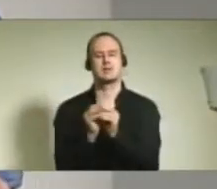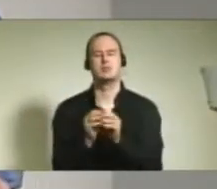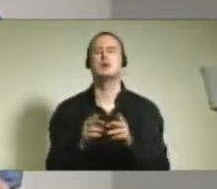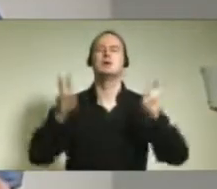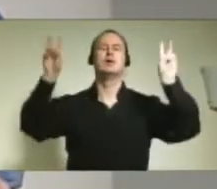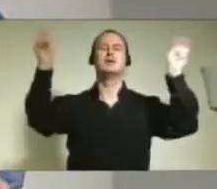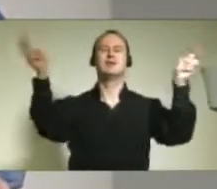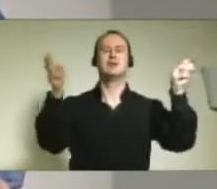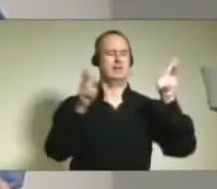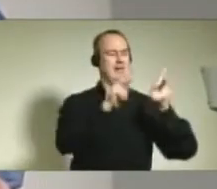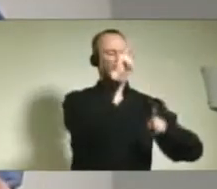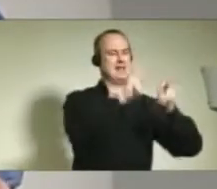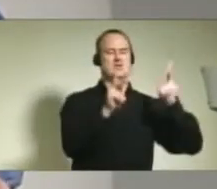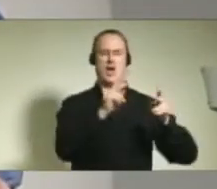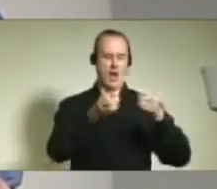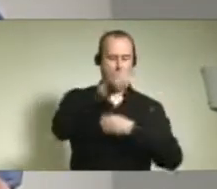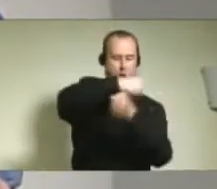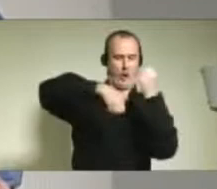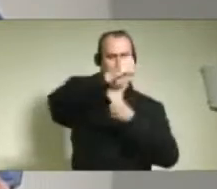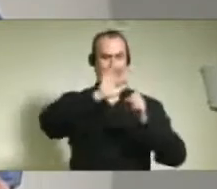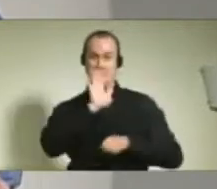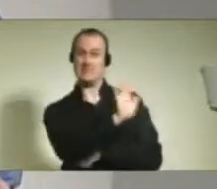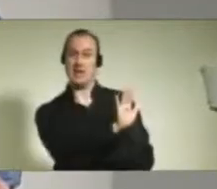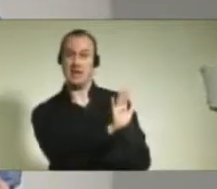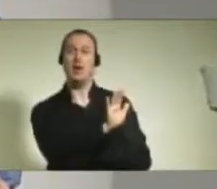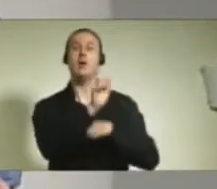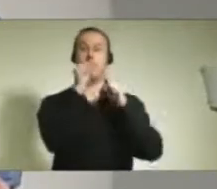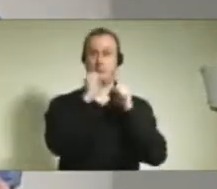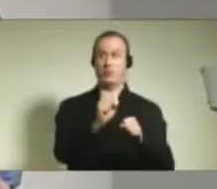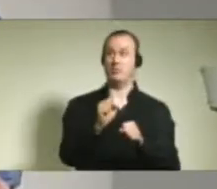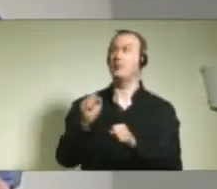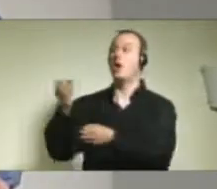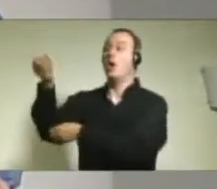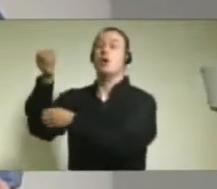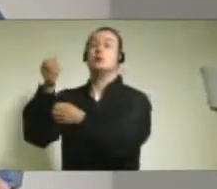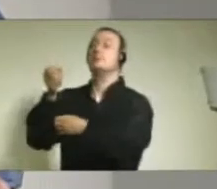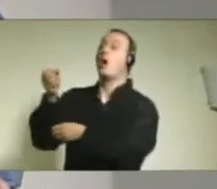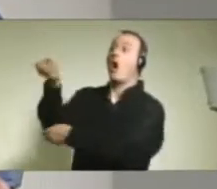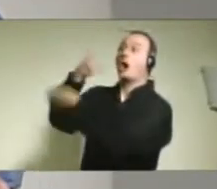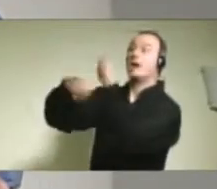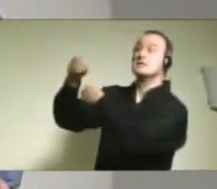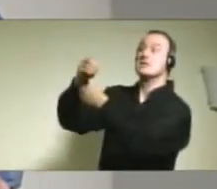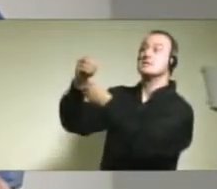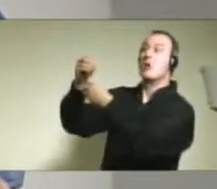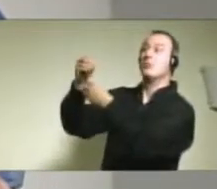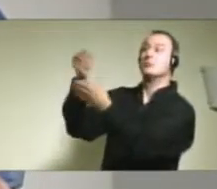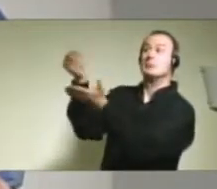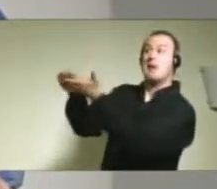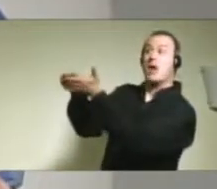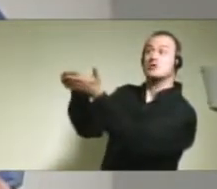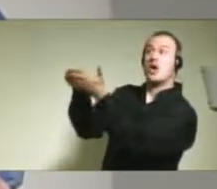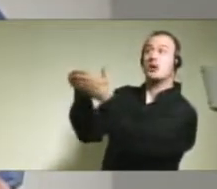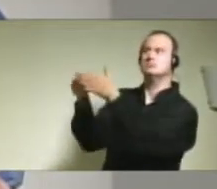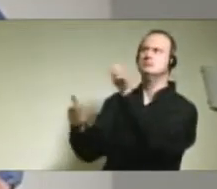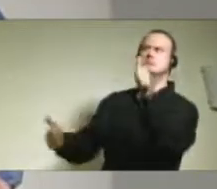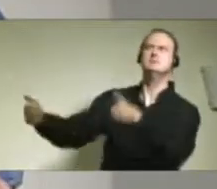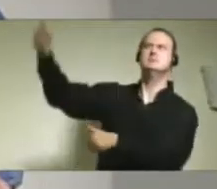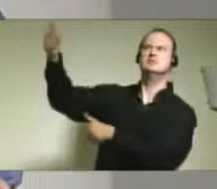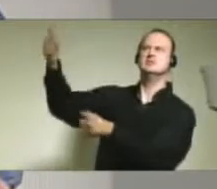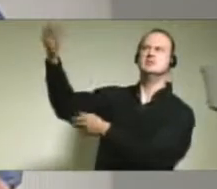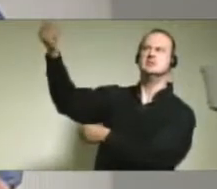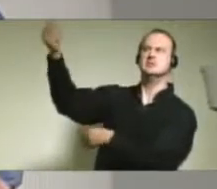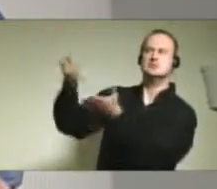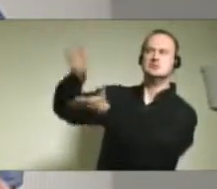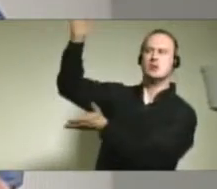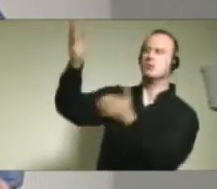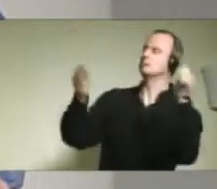organisés peuvent triompher de l'argent organisé ». On a parlé des points de convergence, de ce qu'on pourrait faire pour